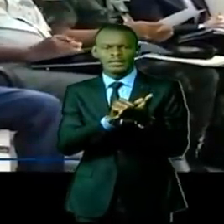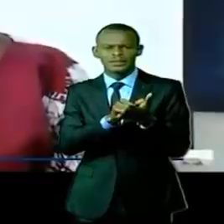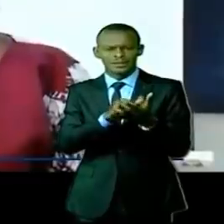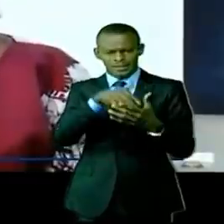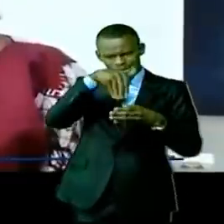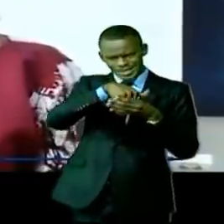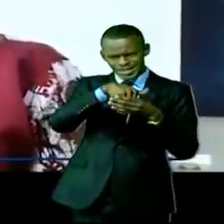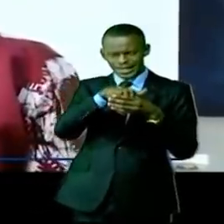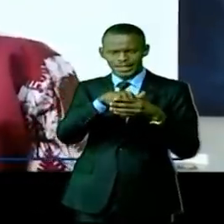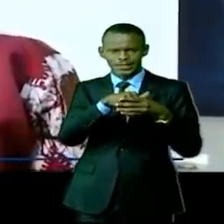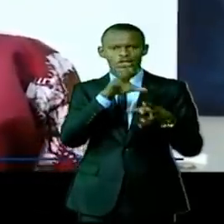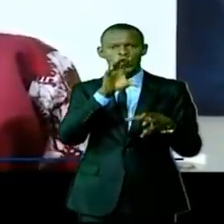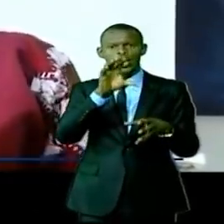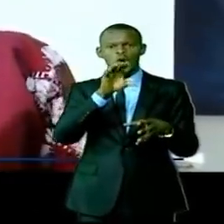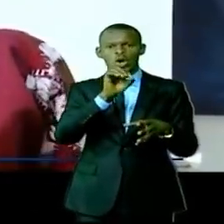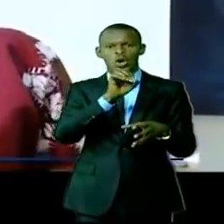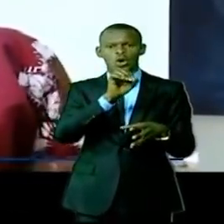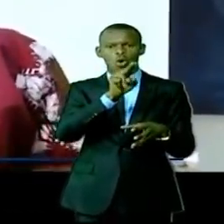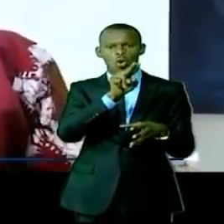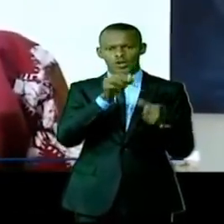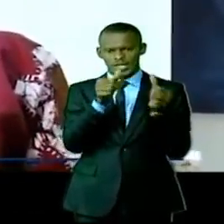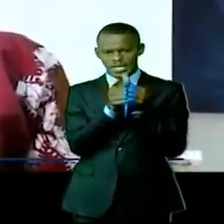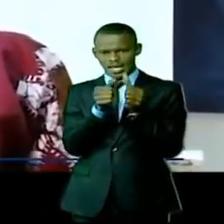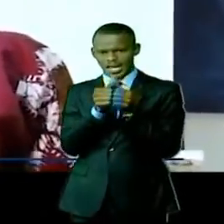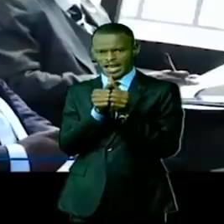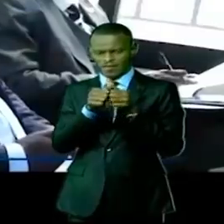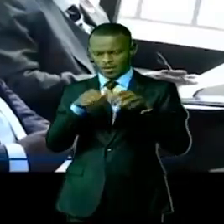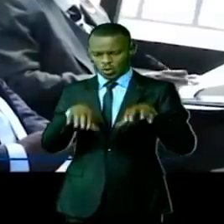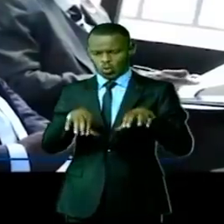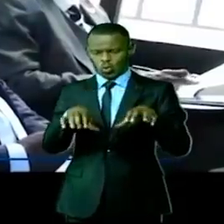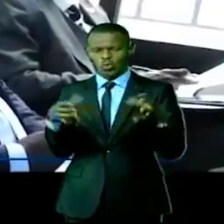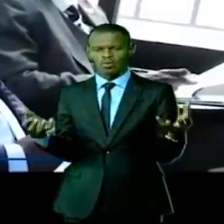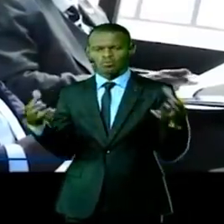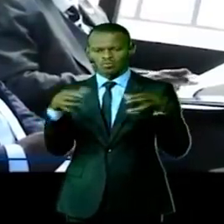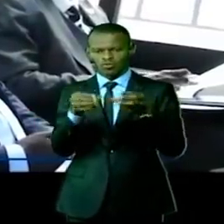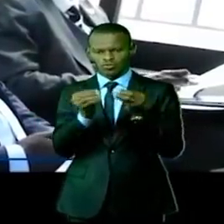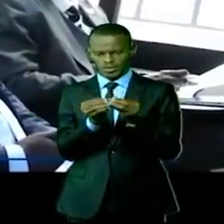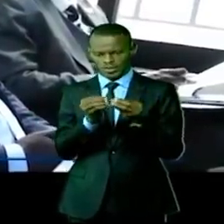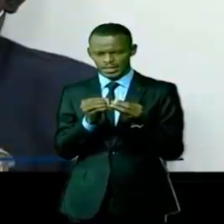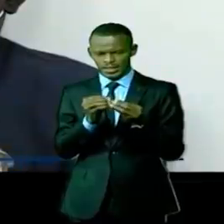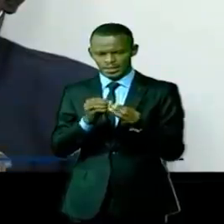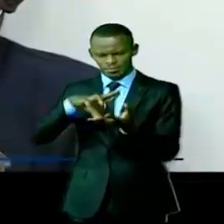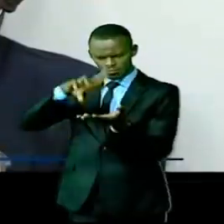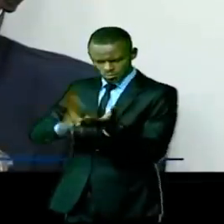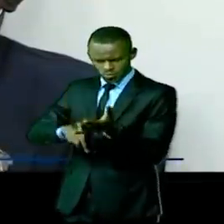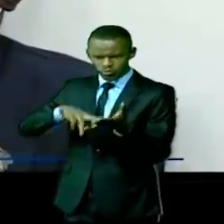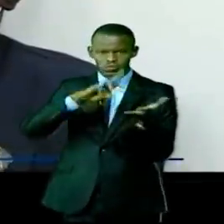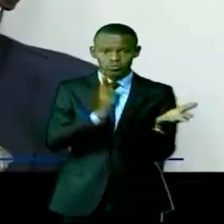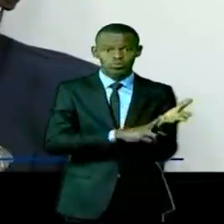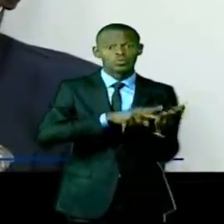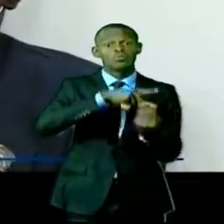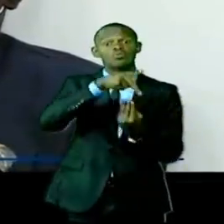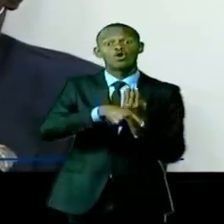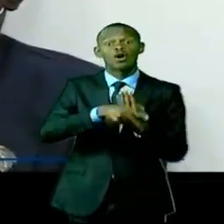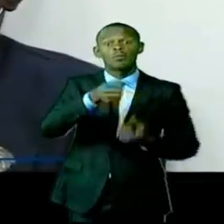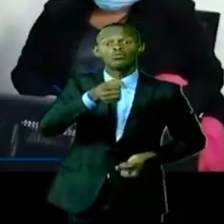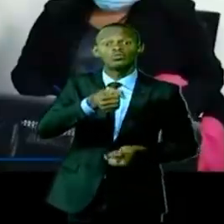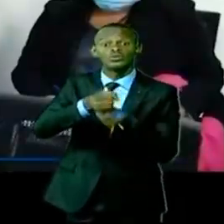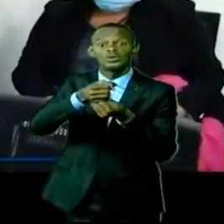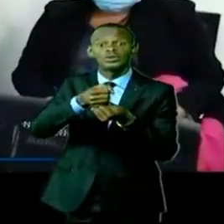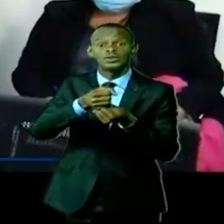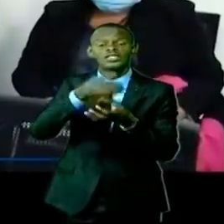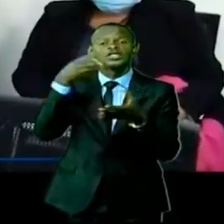cette deuxième réunion validé le programme conjoint d'appui à la réforme de la justice et des projets de lutte contre la corruption